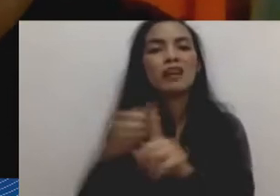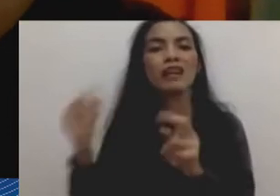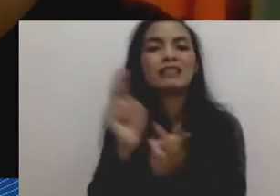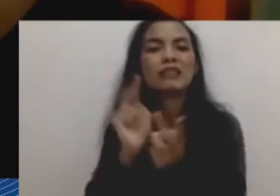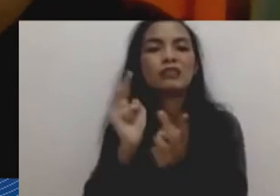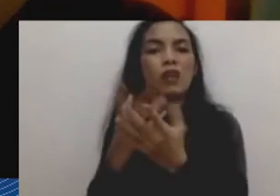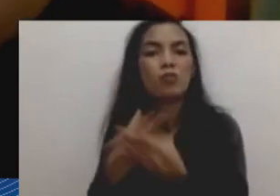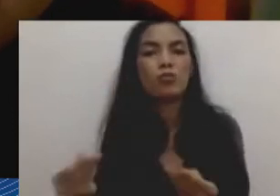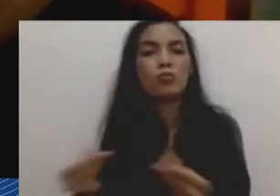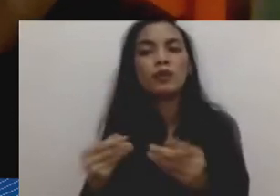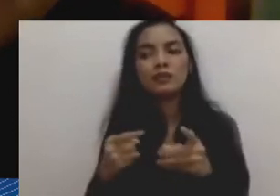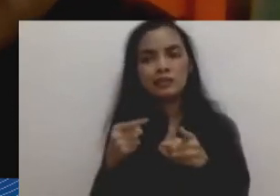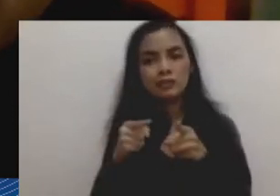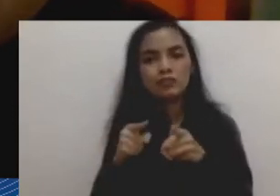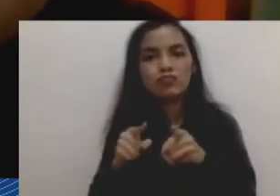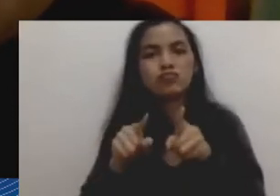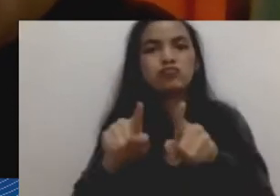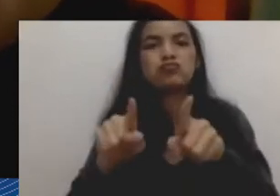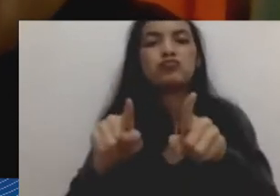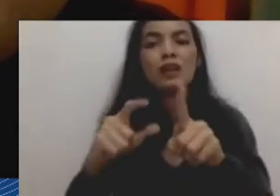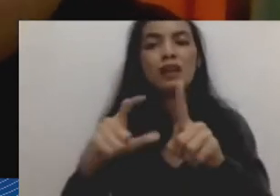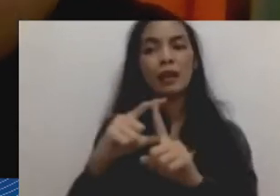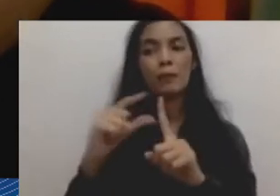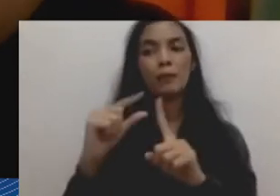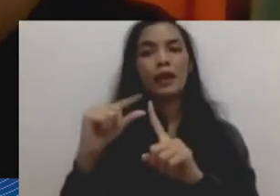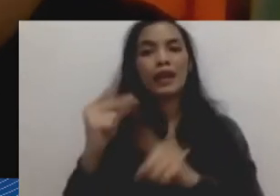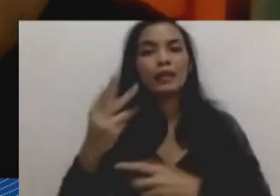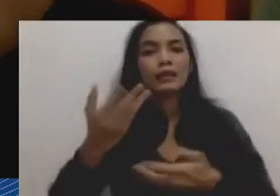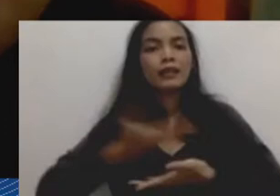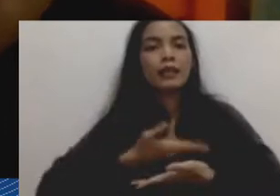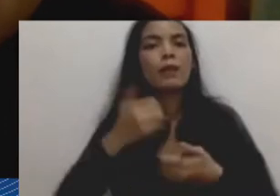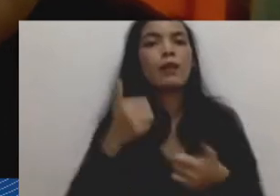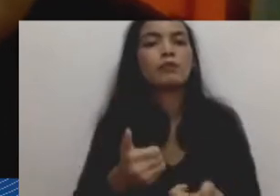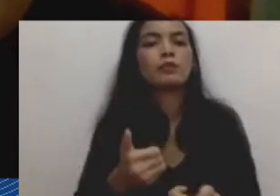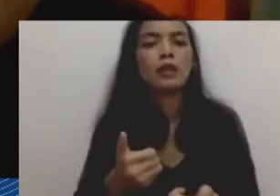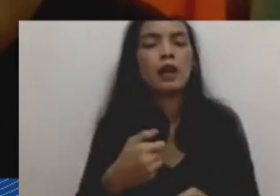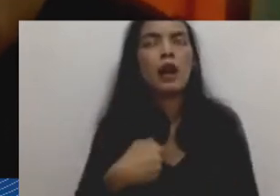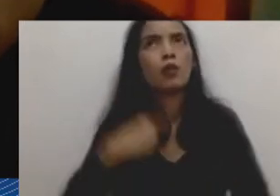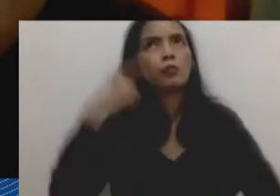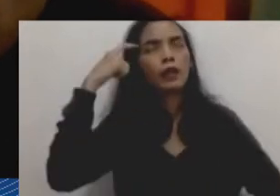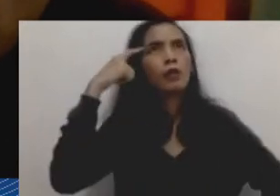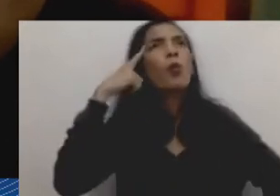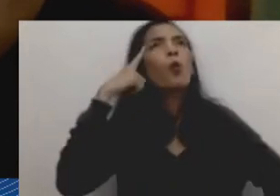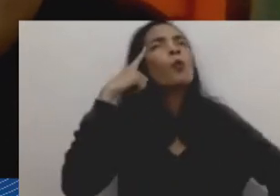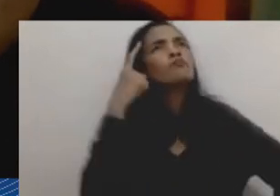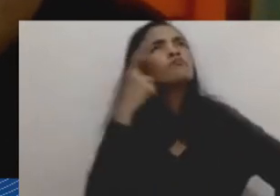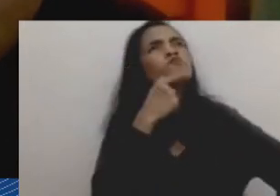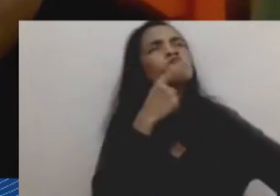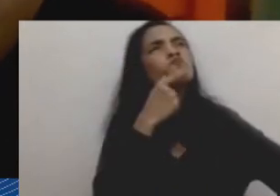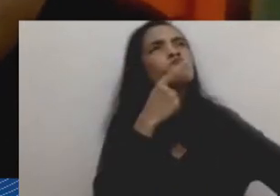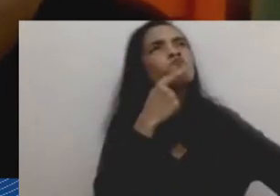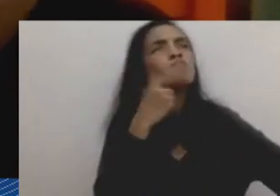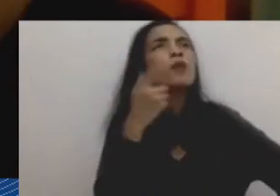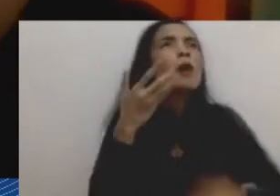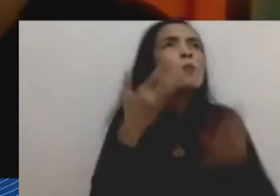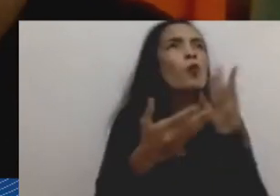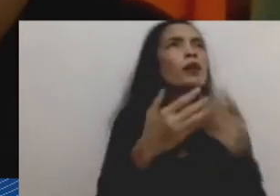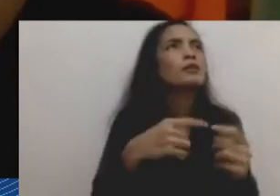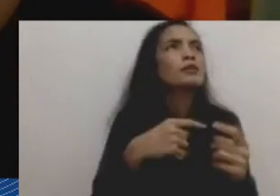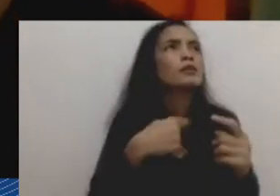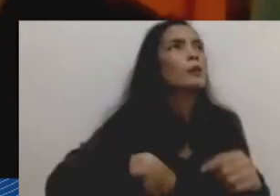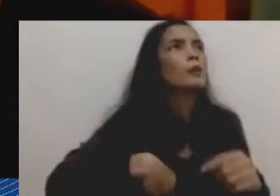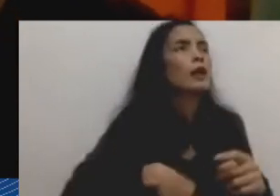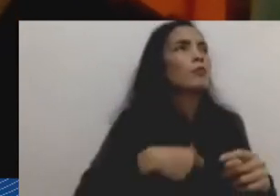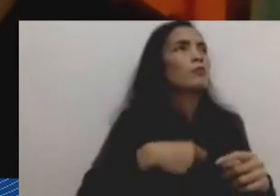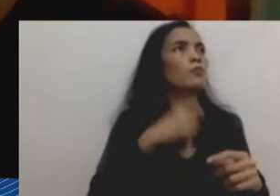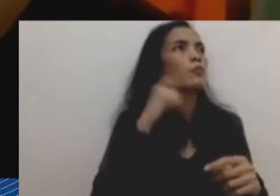seksual ini diloloskan di dalam DPR. Itu saya jadi terpikir, mungkin nanti kita dengan Kementerian Pemberdayaan Perempuan di